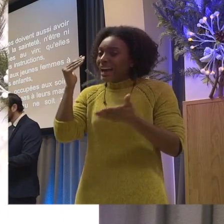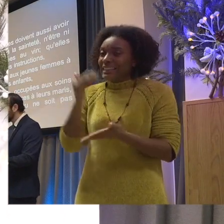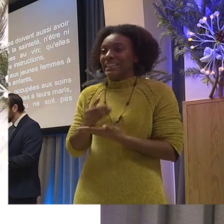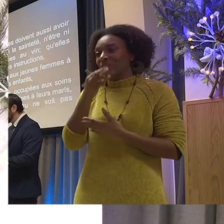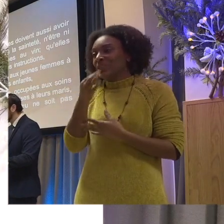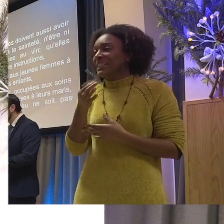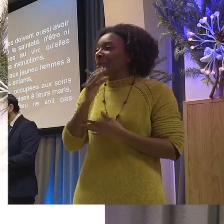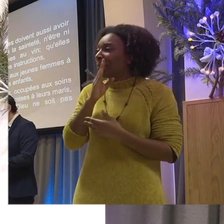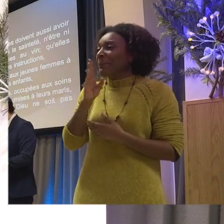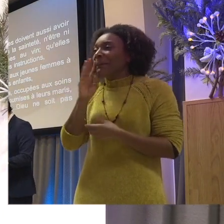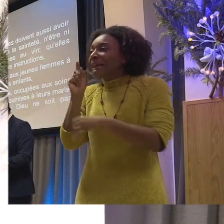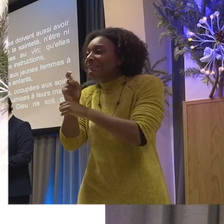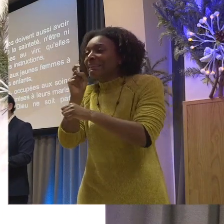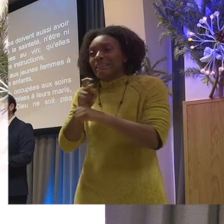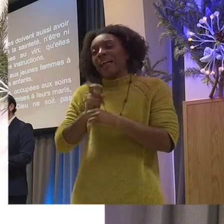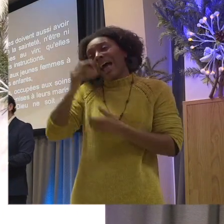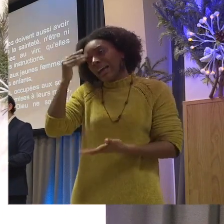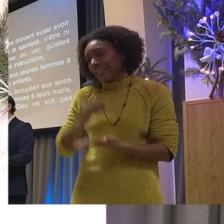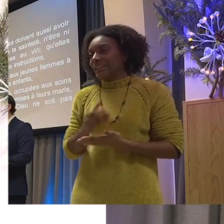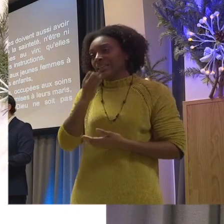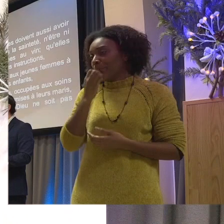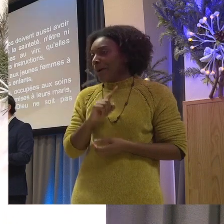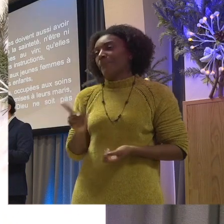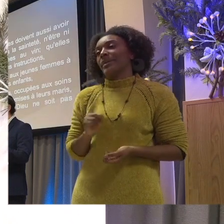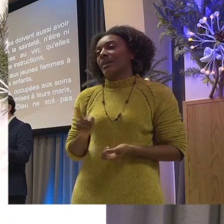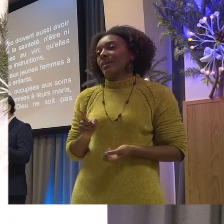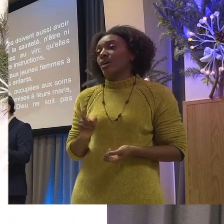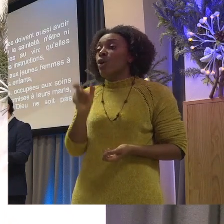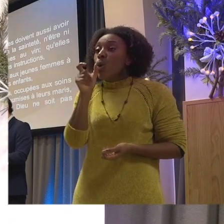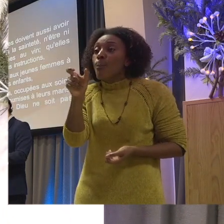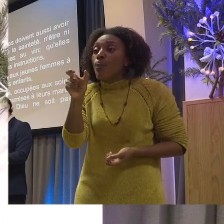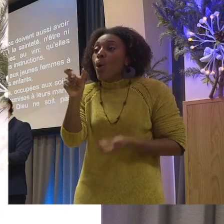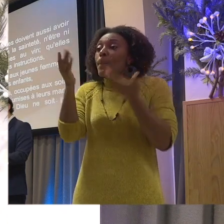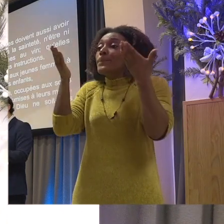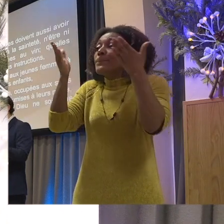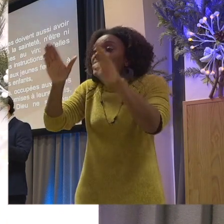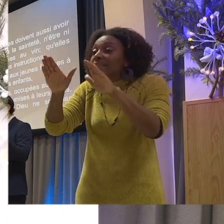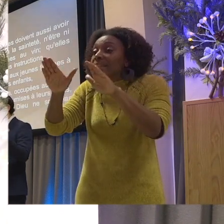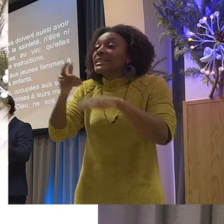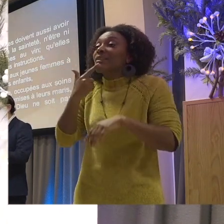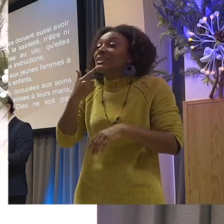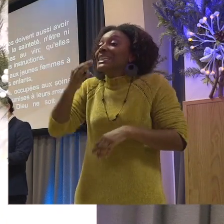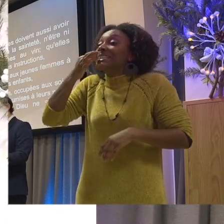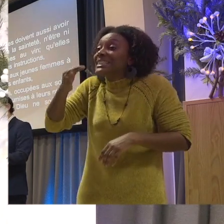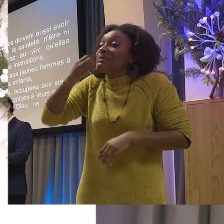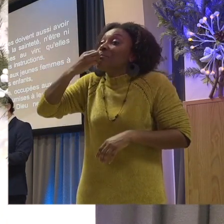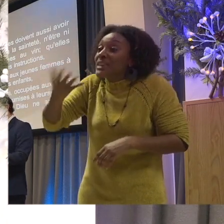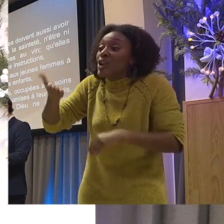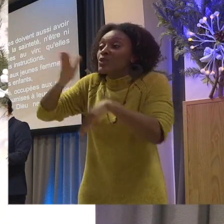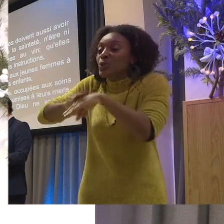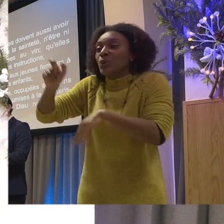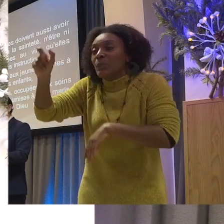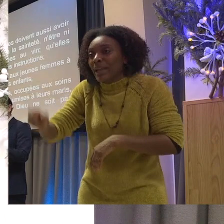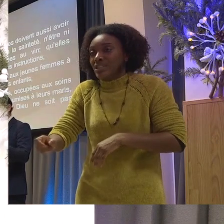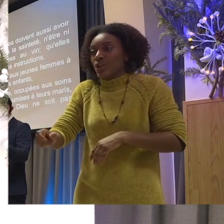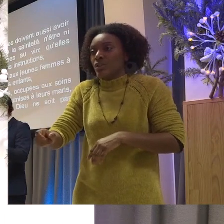mal de qui ou de quoi que ce soit. Vous savez ce que le mot bénir veut dire? Dire du bien de. Vous savez ce que